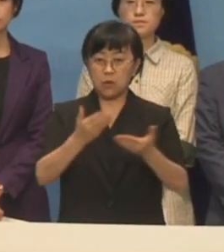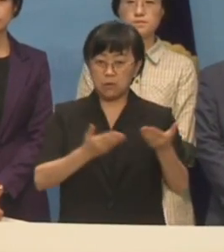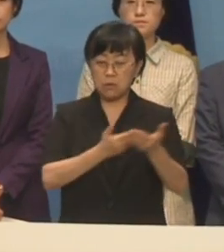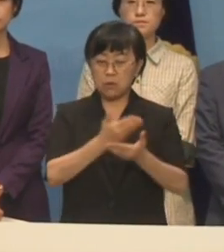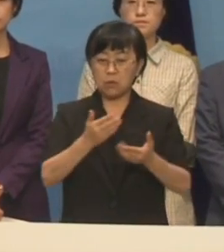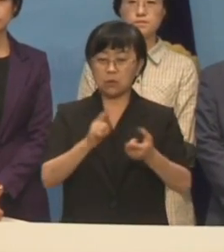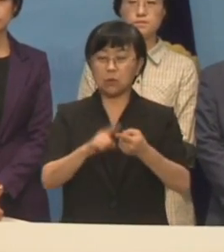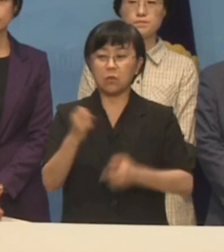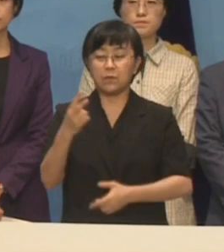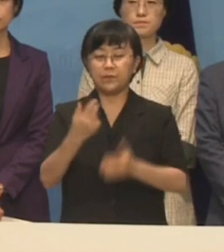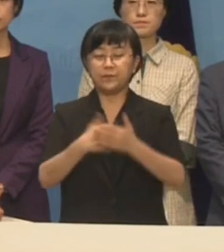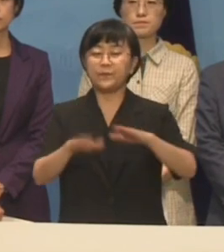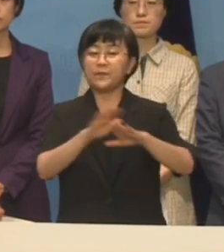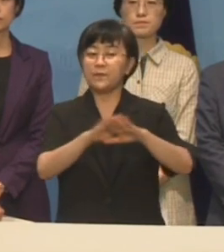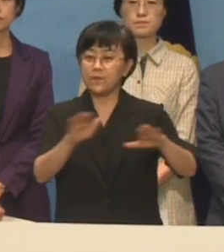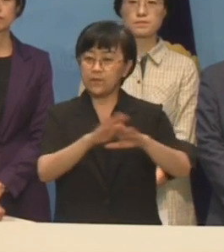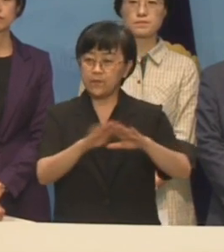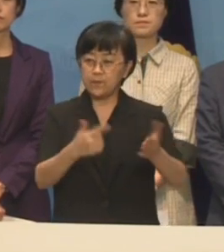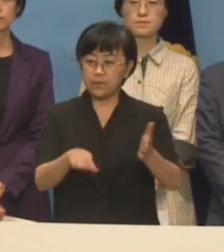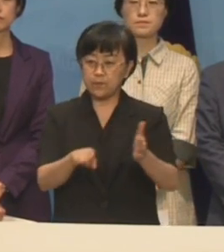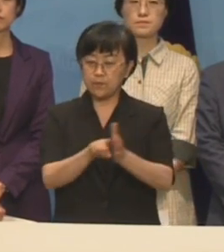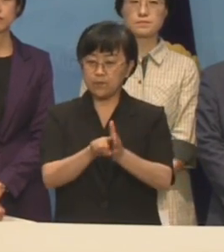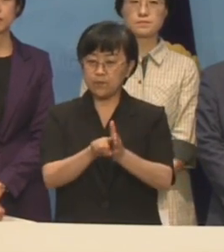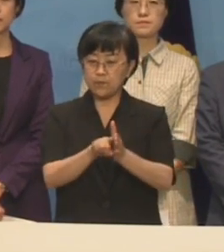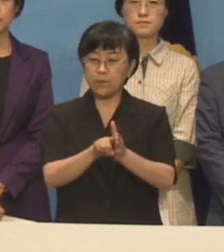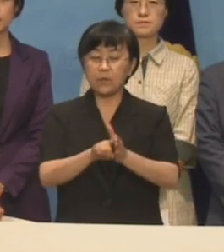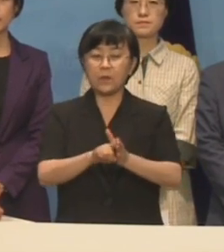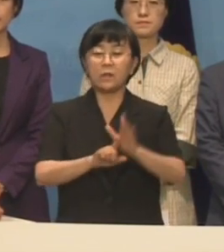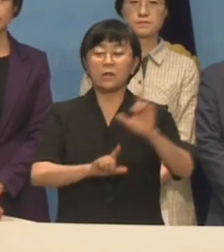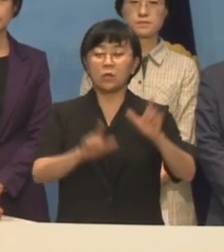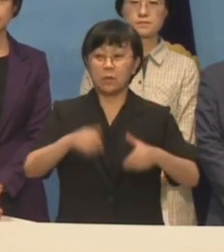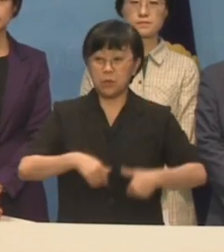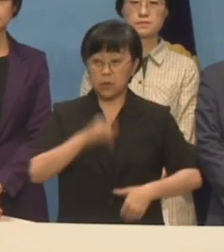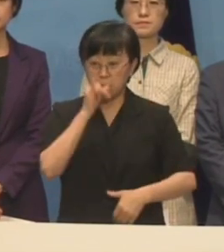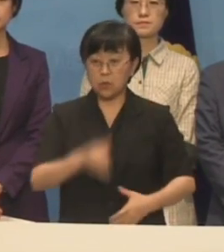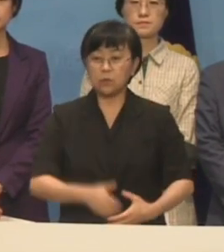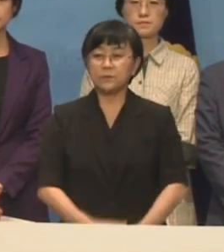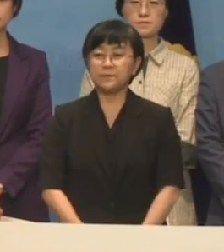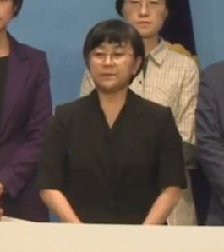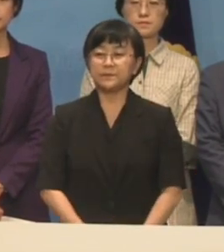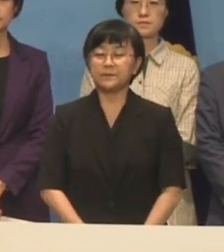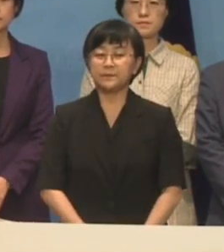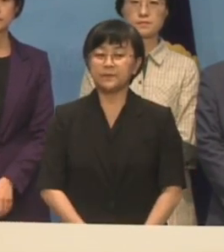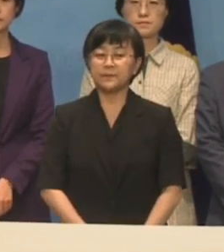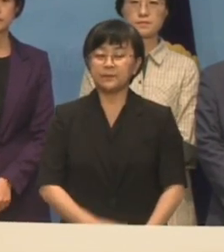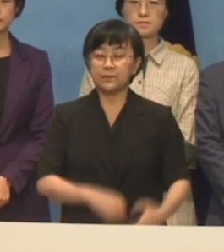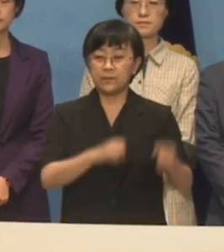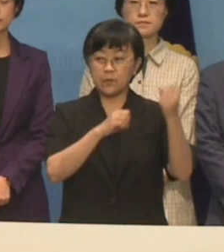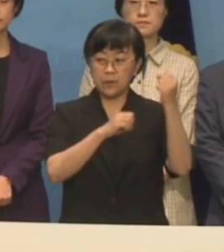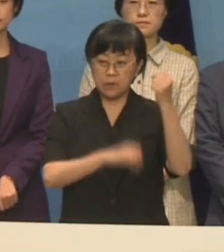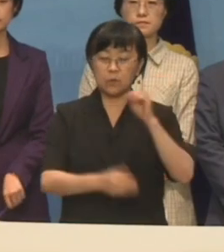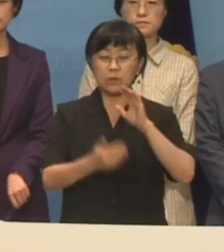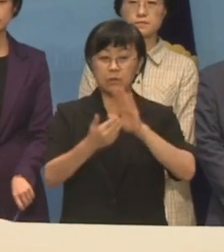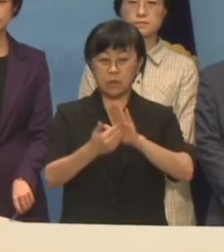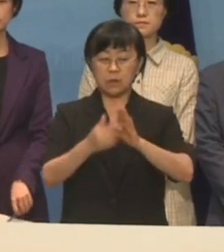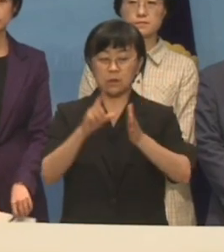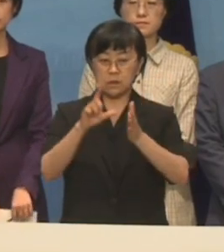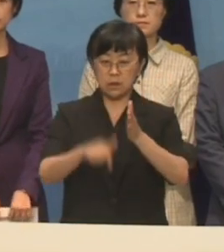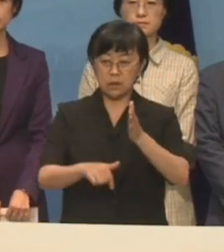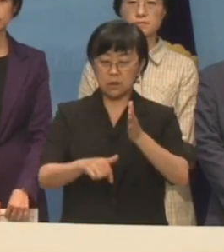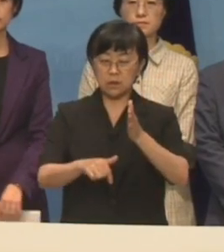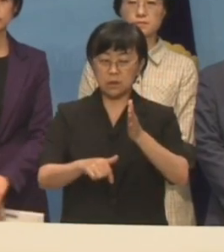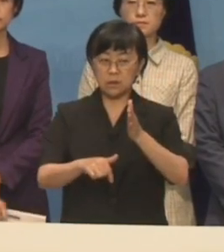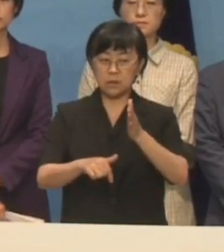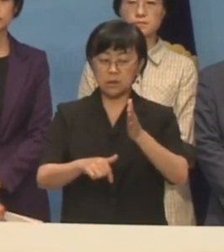여기에 적극적으로 대처해 나가야 될 필요가 있고요. 또 이걸 근본적으로 막기에는 시간적인